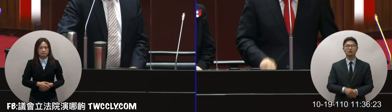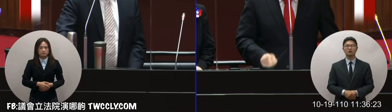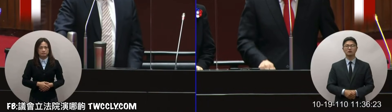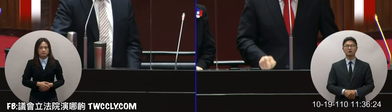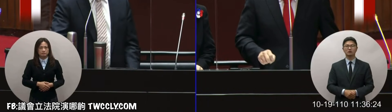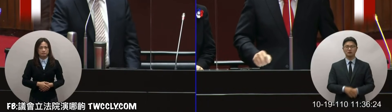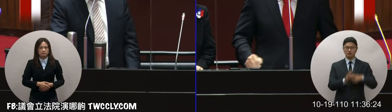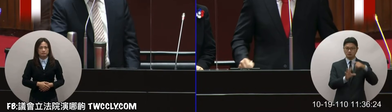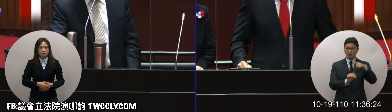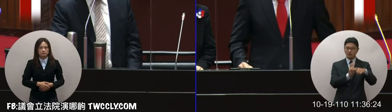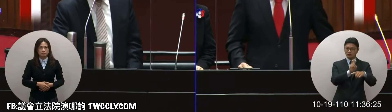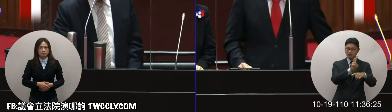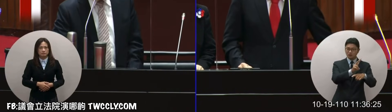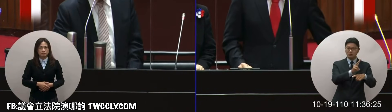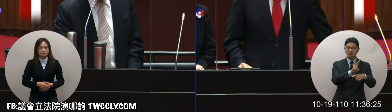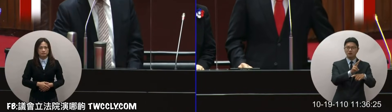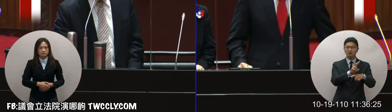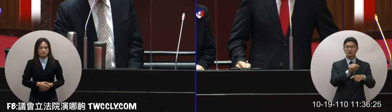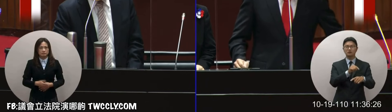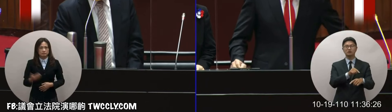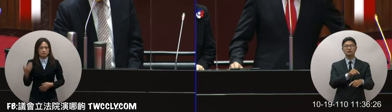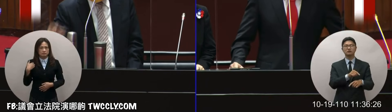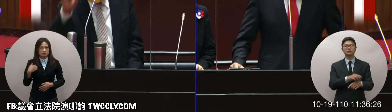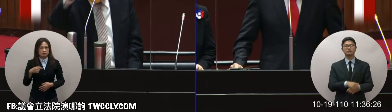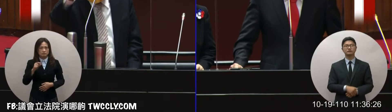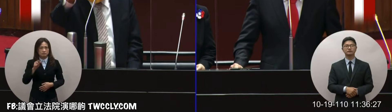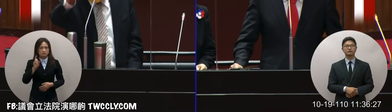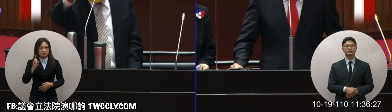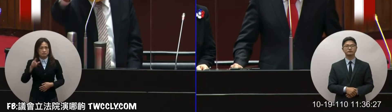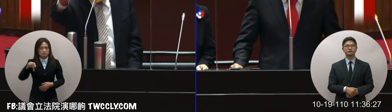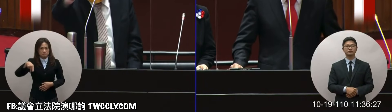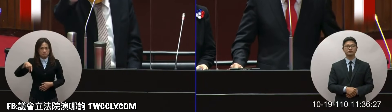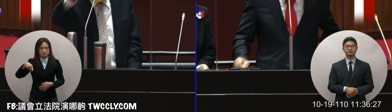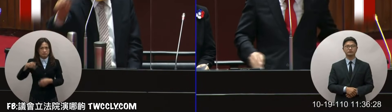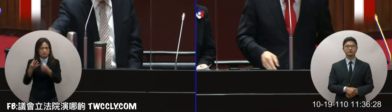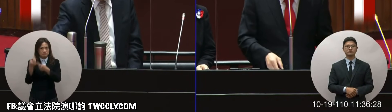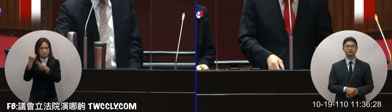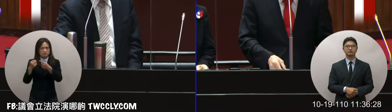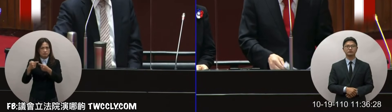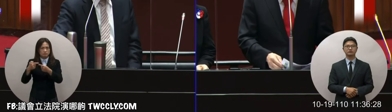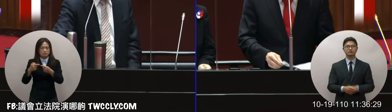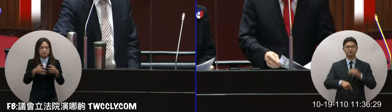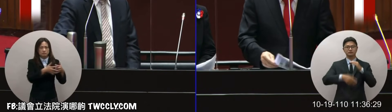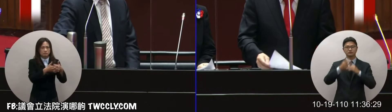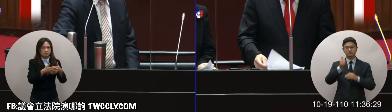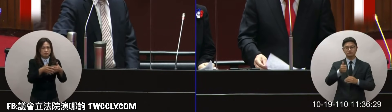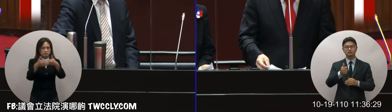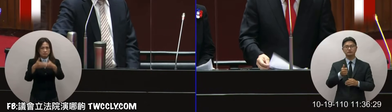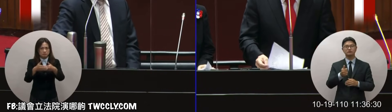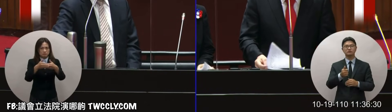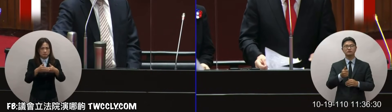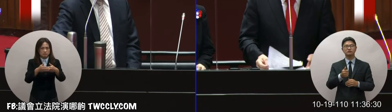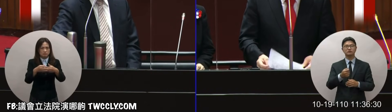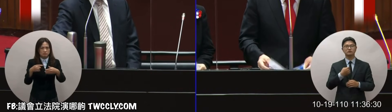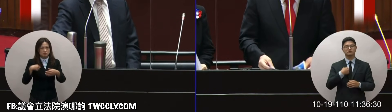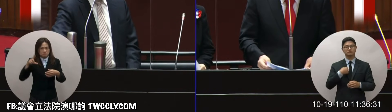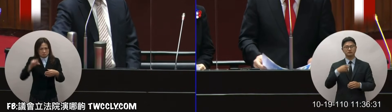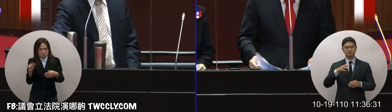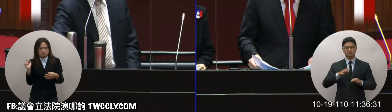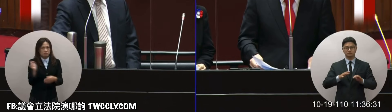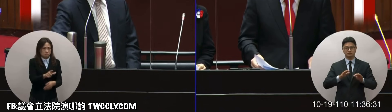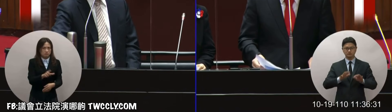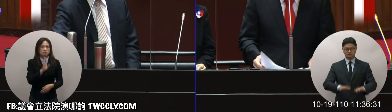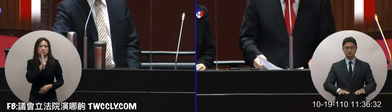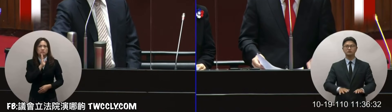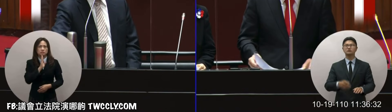达22%。 我们占 GDP 是全世界最低，院长比中国、美国低。 本席啊，在